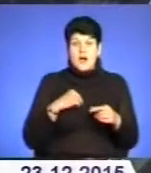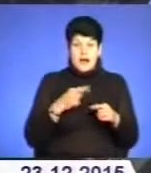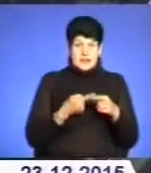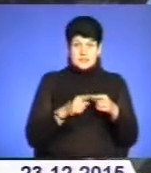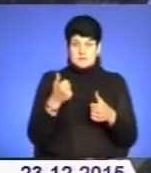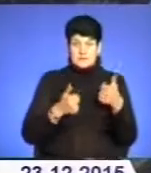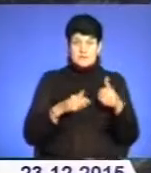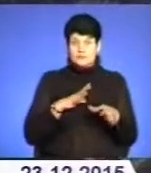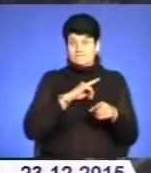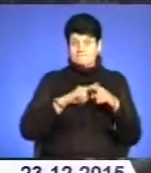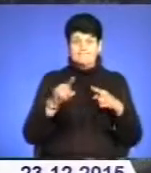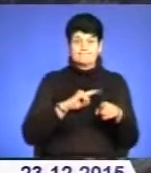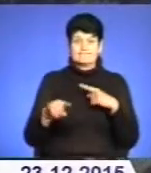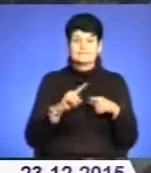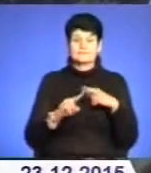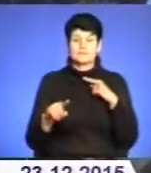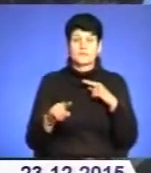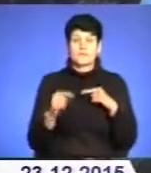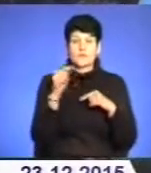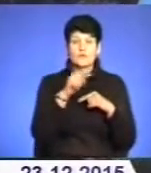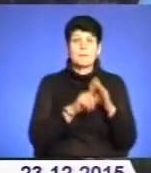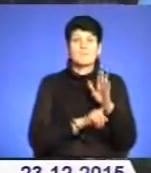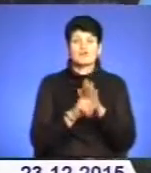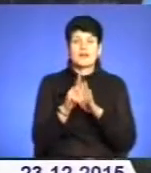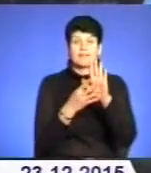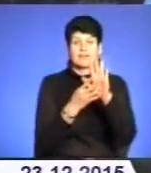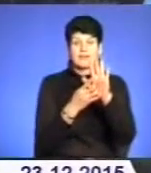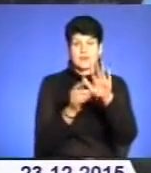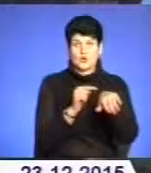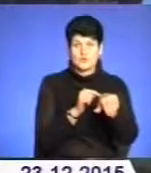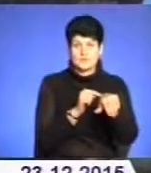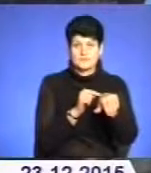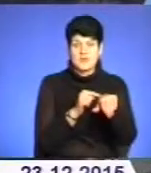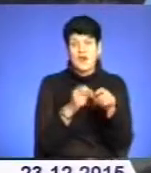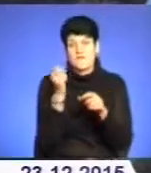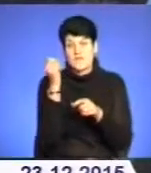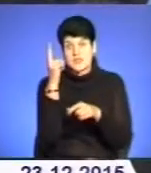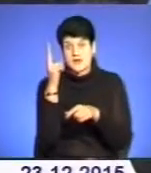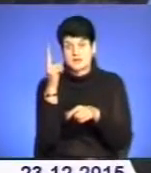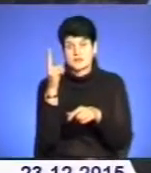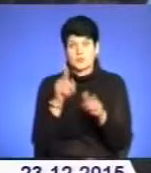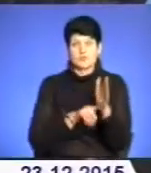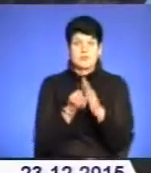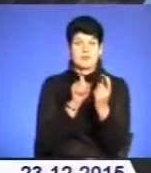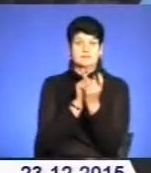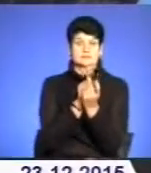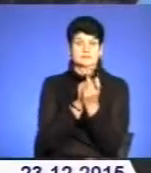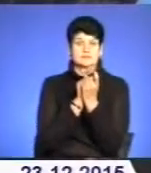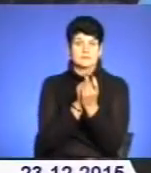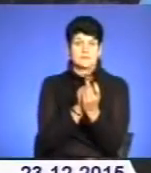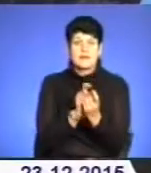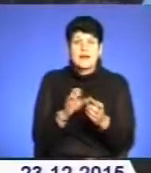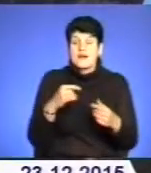змагання проходили дуже швидко, тобто вони почалися в 9-й годині, і вже в 12-й ми почали боротися. Емоції були,